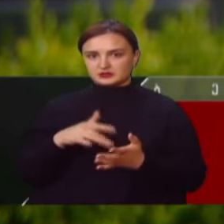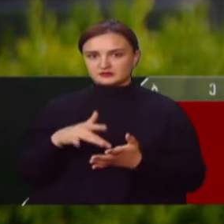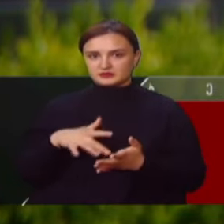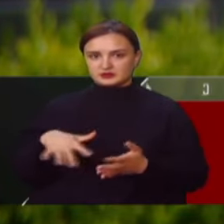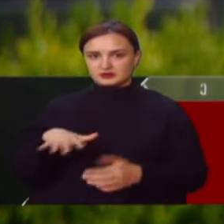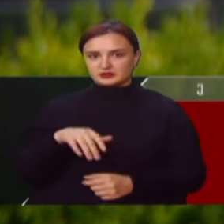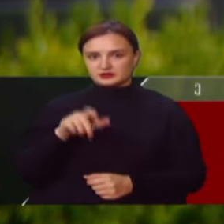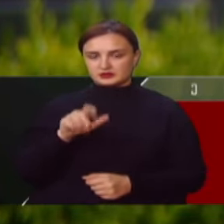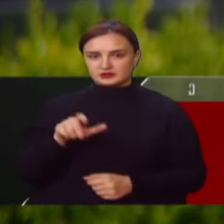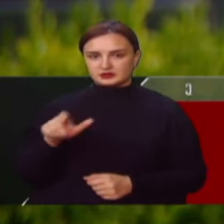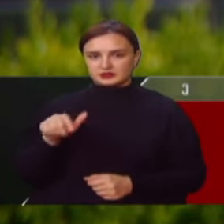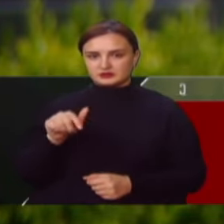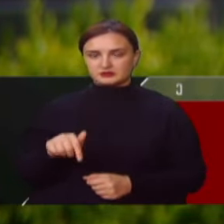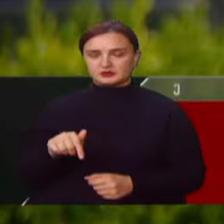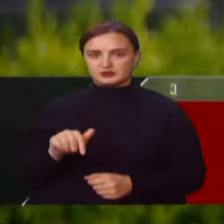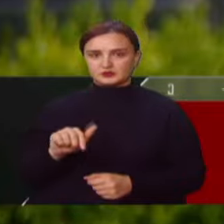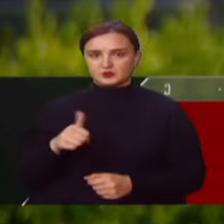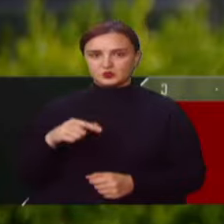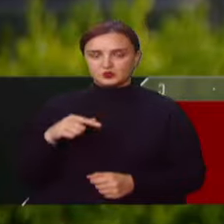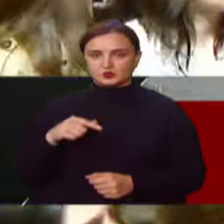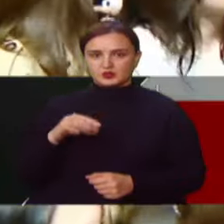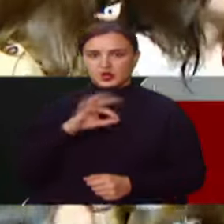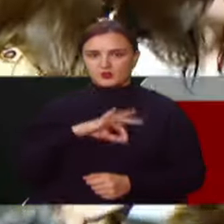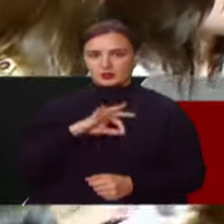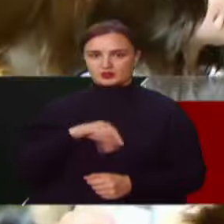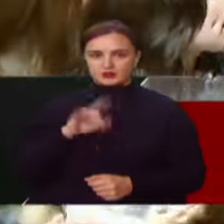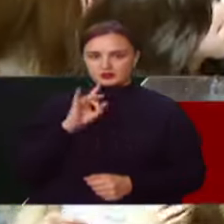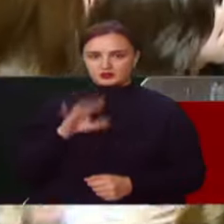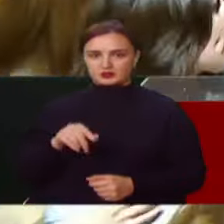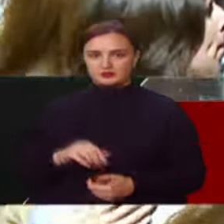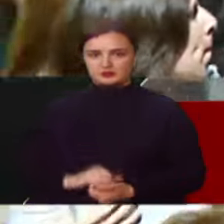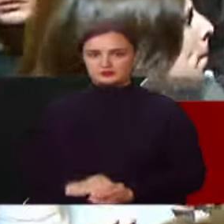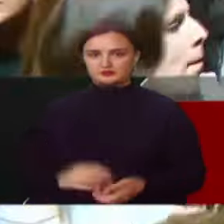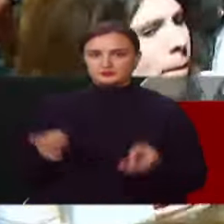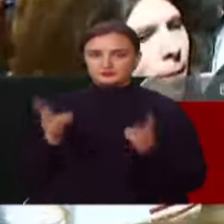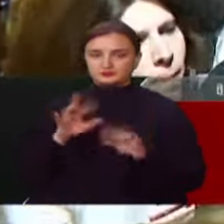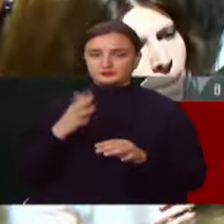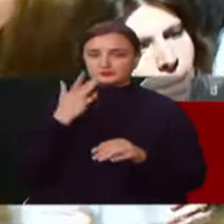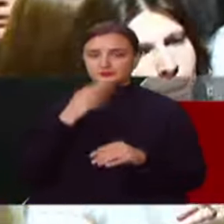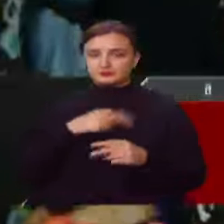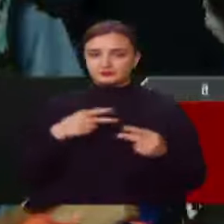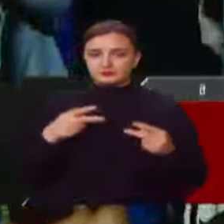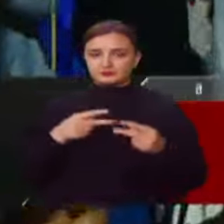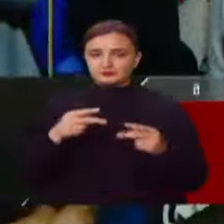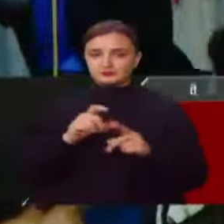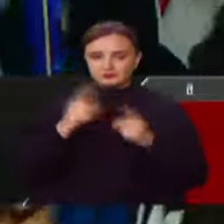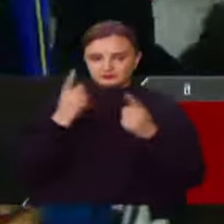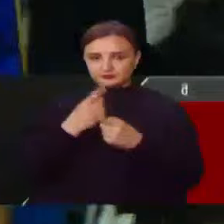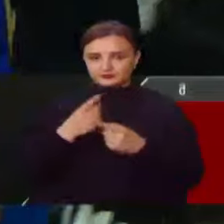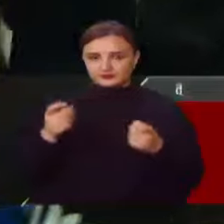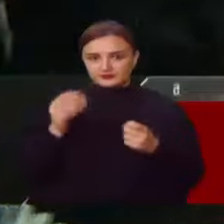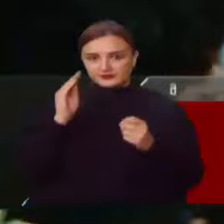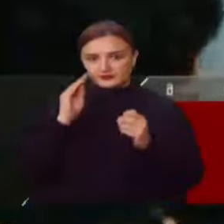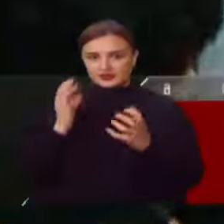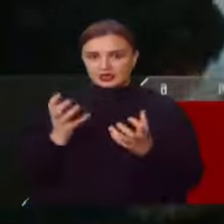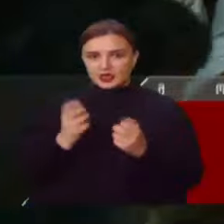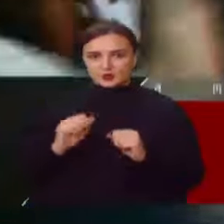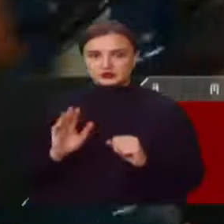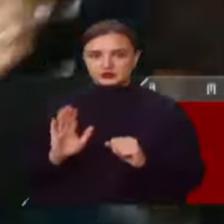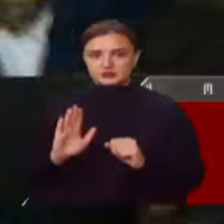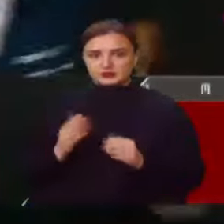ხალხი საზარბაზნე ხორცად არ იქნება და ვერ იქნება გამოყენებული. დარჩება თუ არა უცხოელი პარტნიორების მოწოდებები გაუზიარებელ